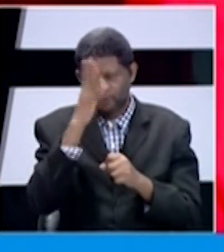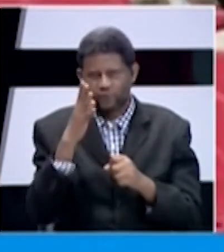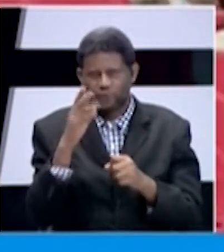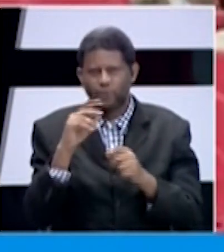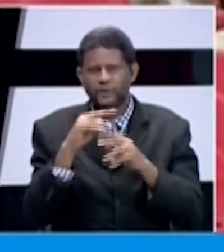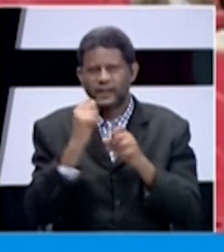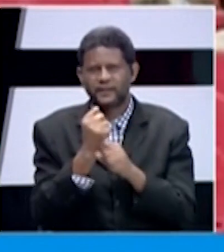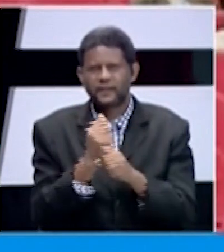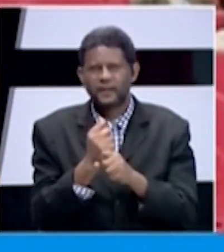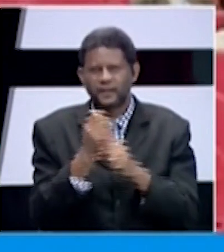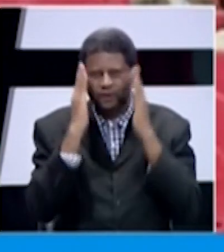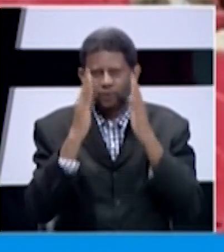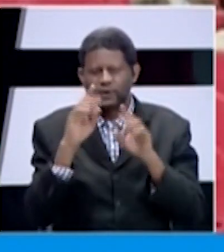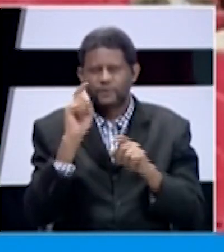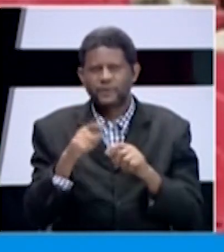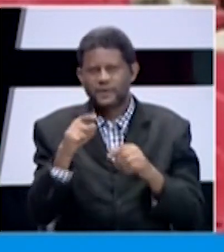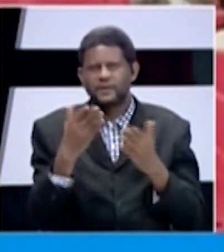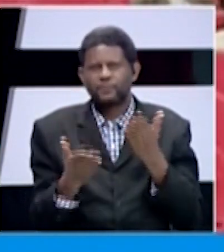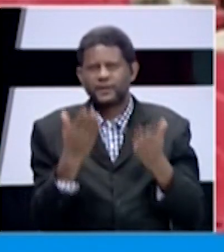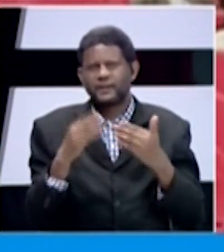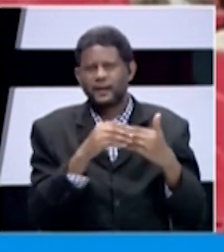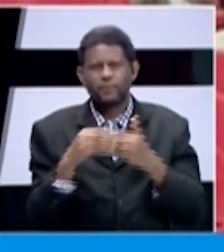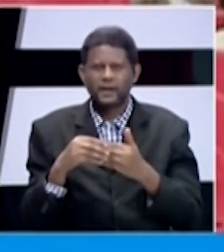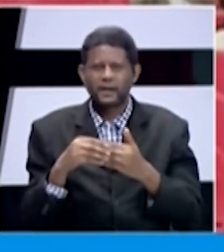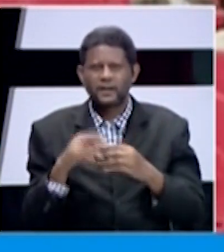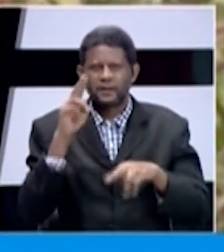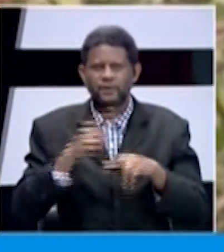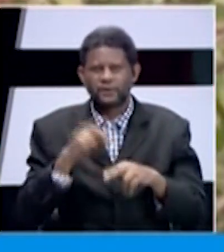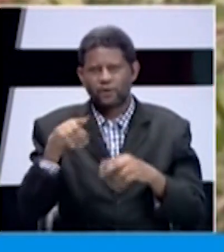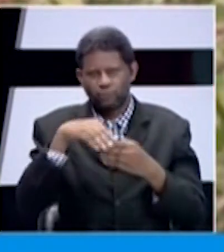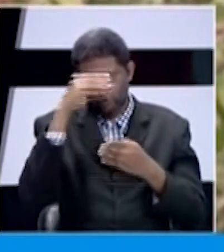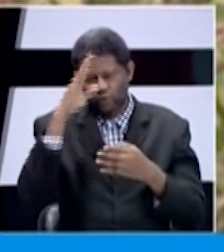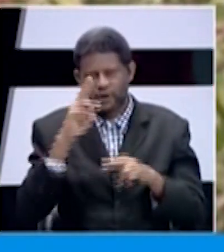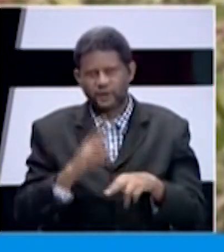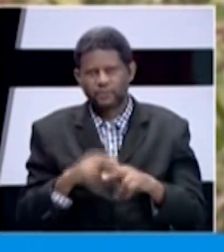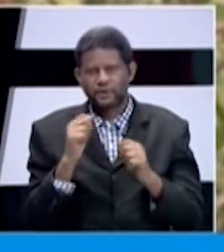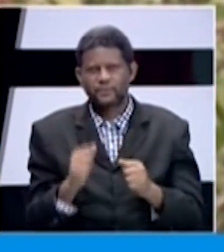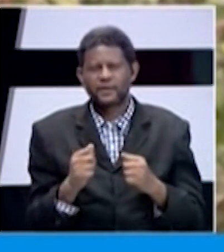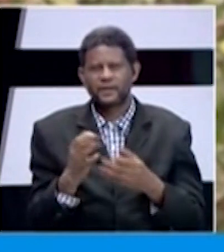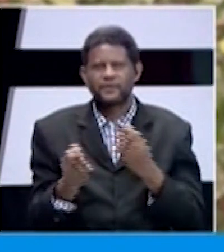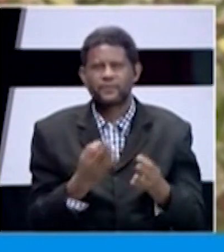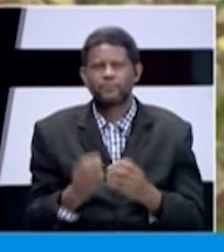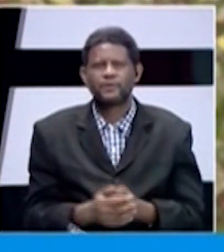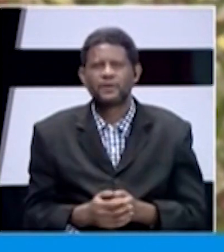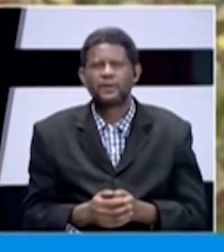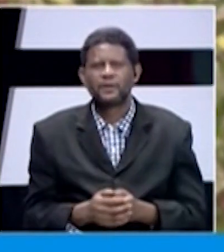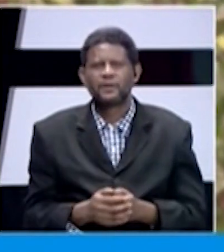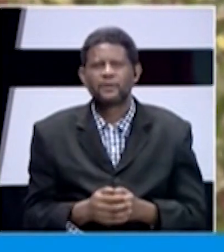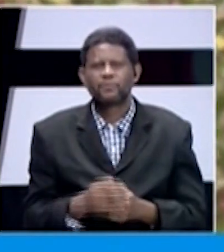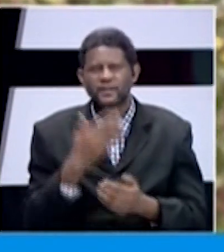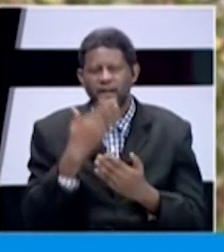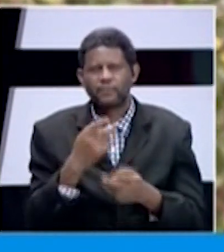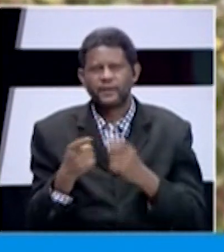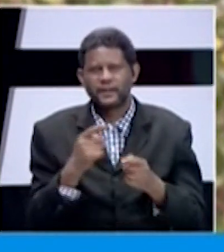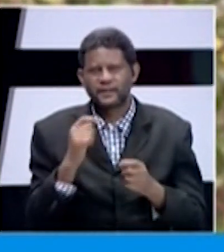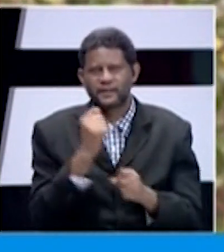كامزق بان نهزمتنا مرارحا كأمتن اتوم مهورات قليزوم بن سنناي محدار سانن بناي سرح فطران